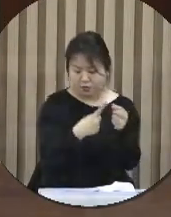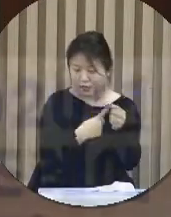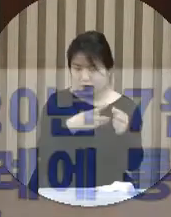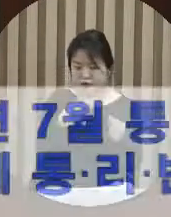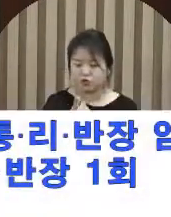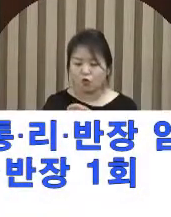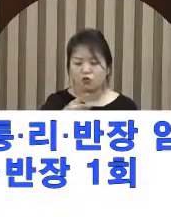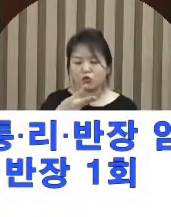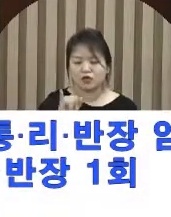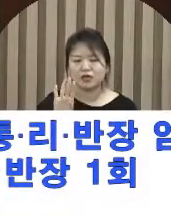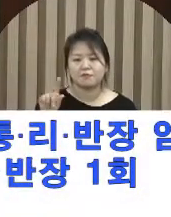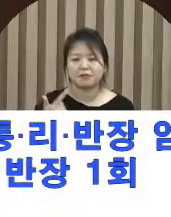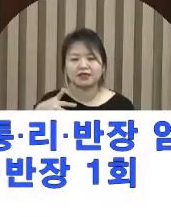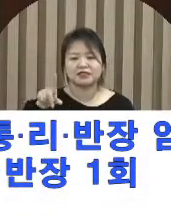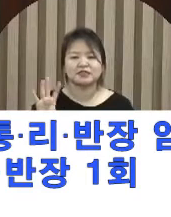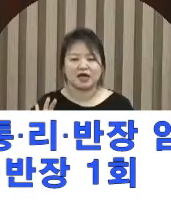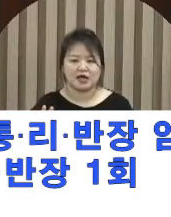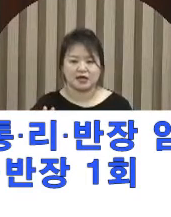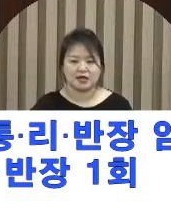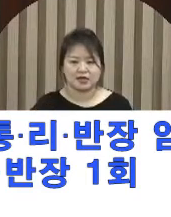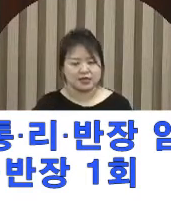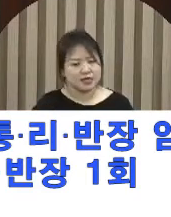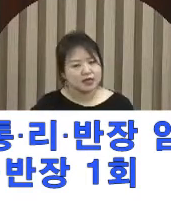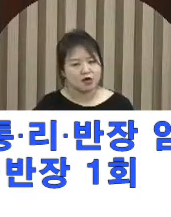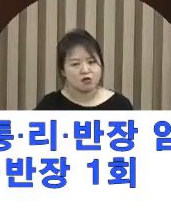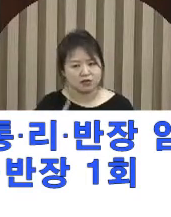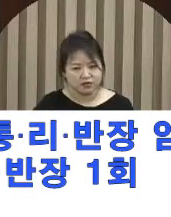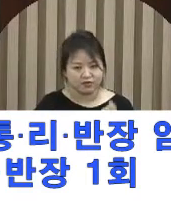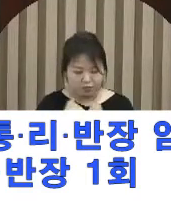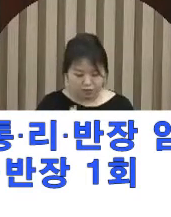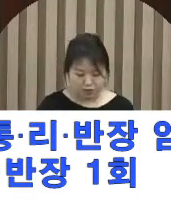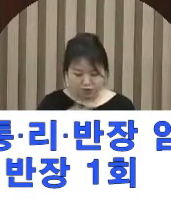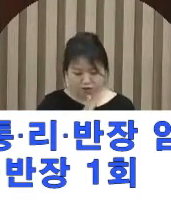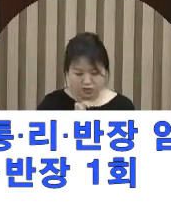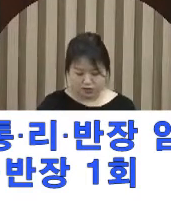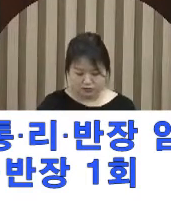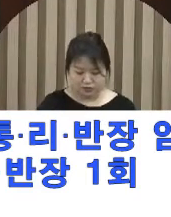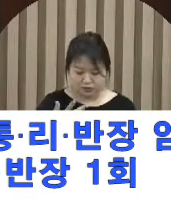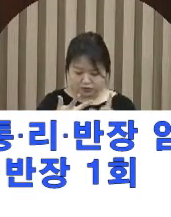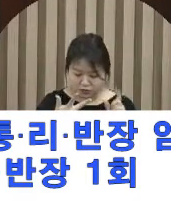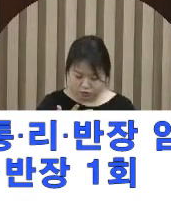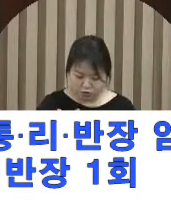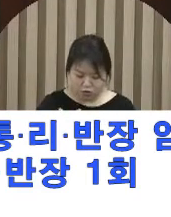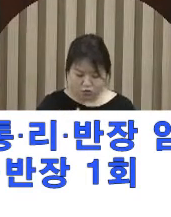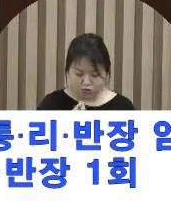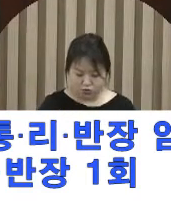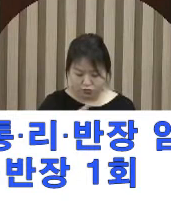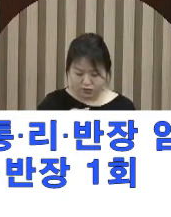먼저 통리반장의 임기에 대해 말씀드리겠습니다. 2020년 7월 통리반장 임명